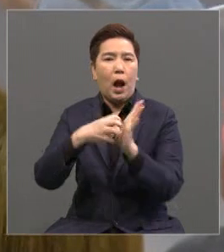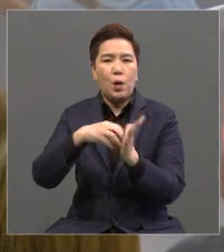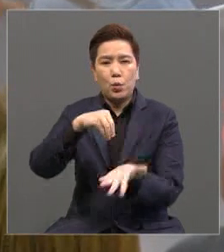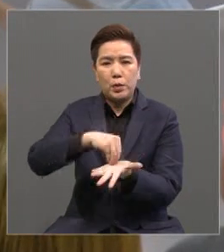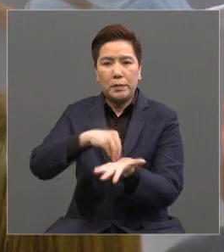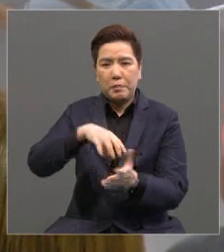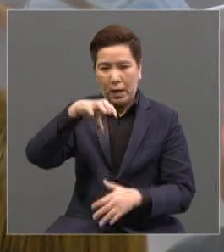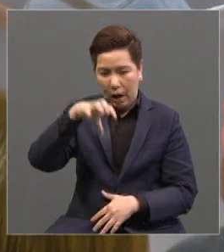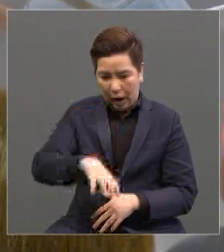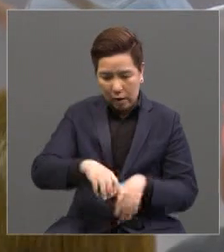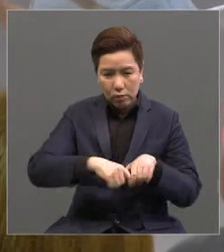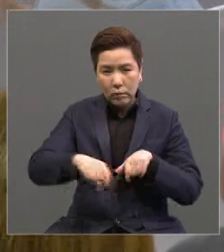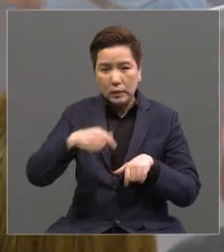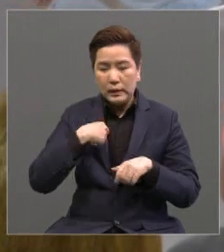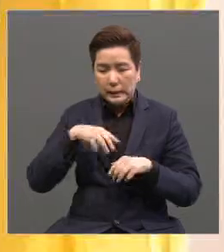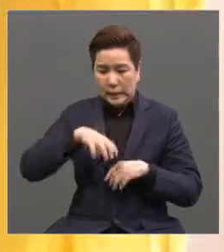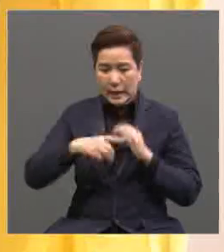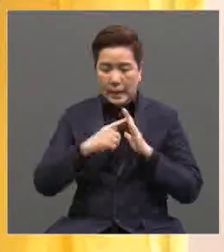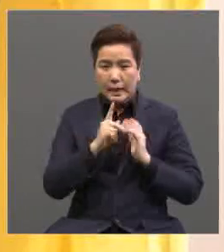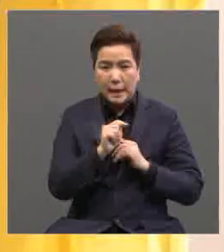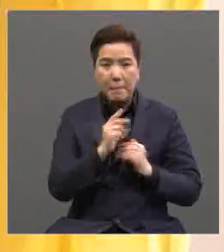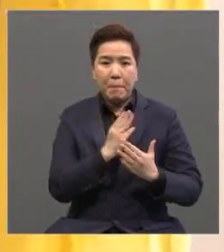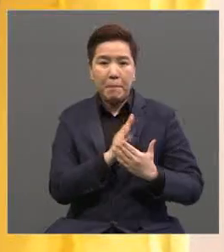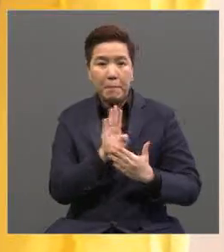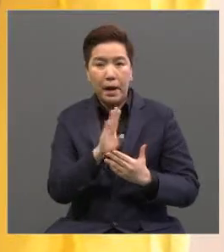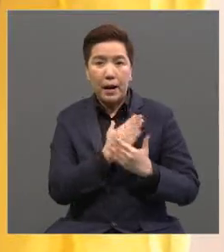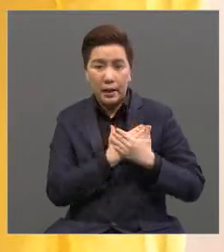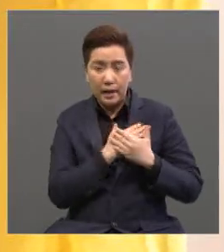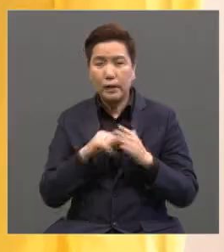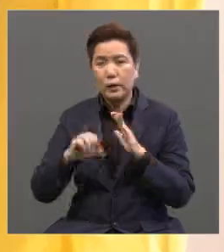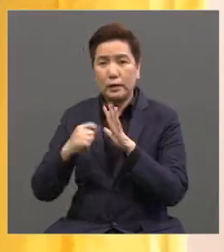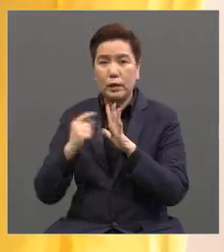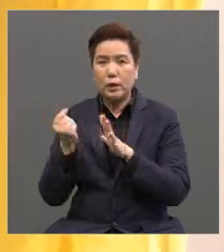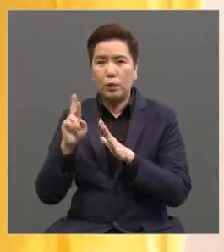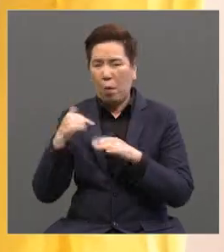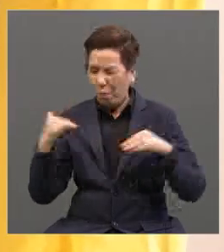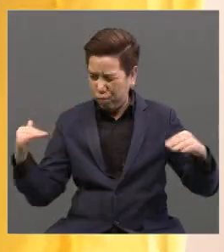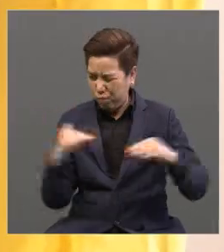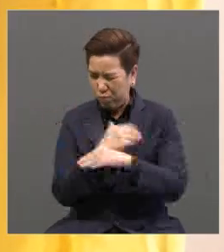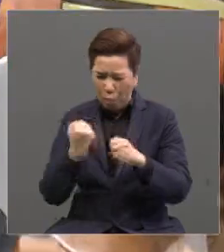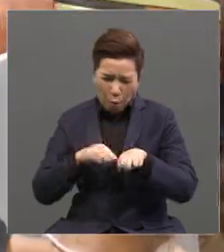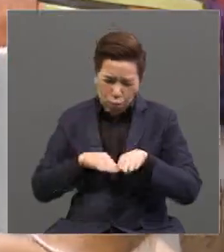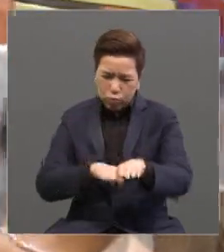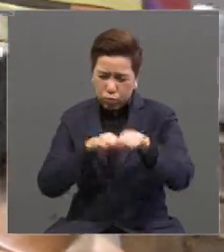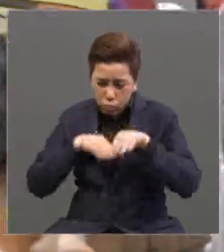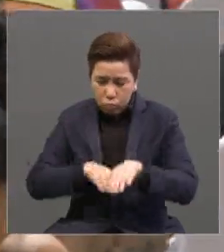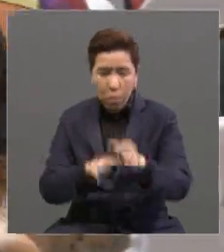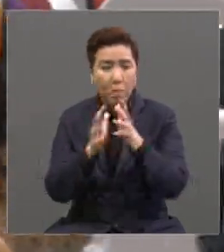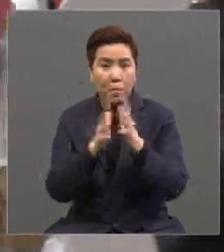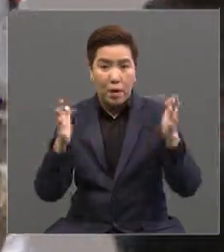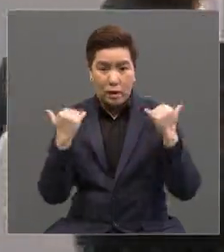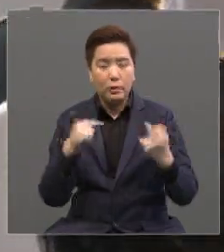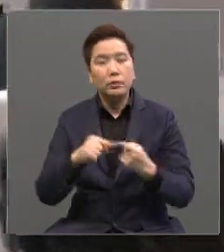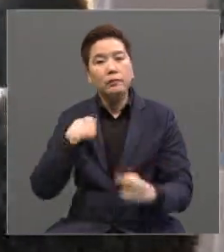ายใต้การดูแลของสำนักงานเขตสาทรและสำนักงานเขตบางรักมีการเดินทางสัญจรและมีความหนาแน่นของประชากรค่อนข้างม